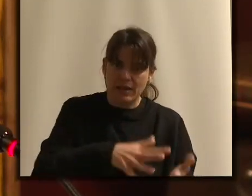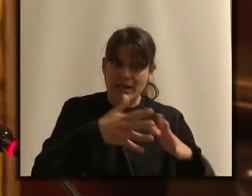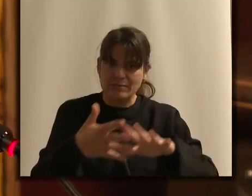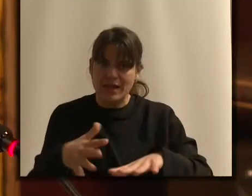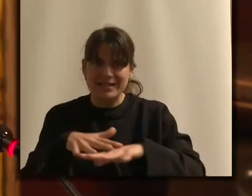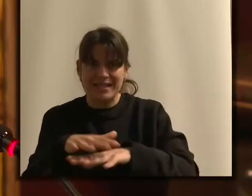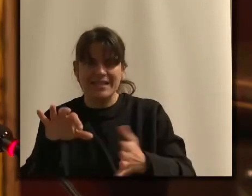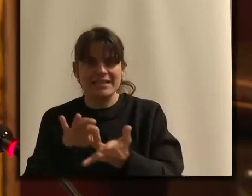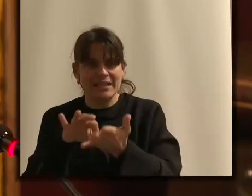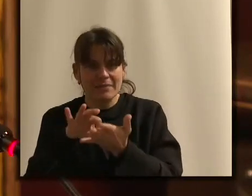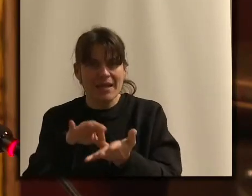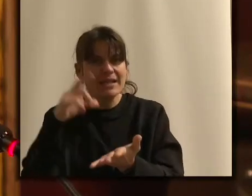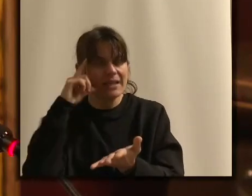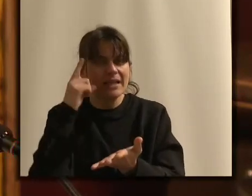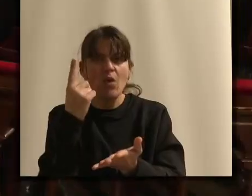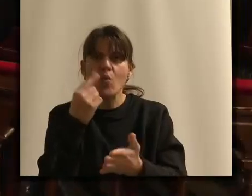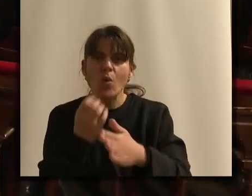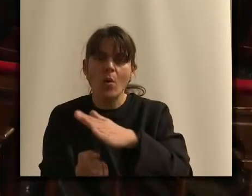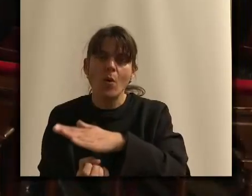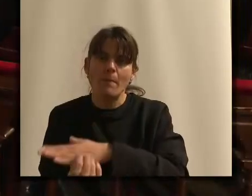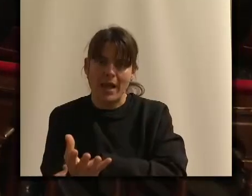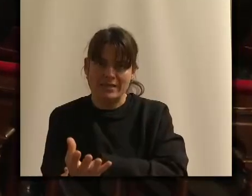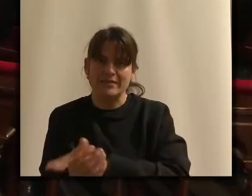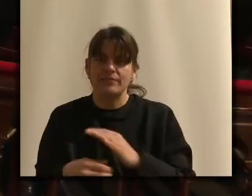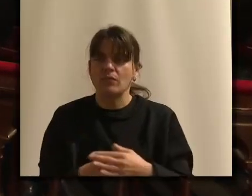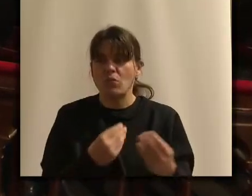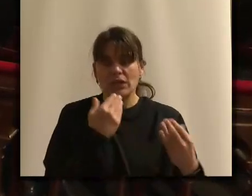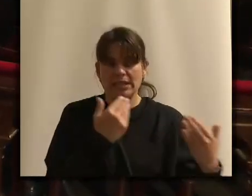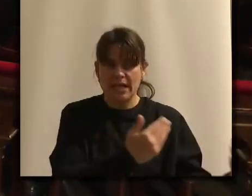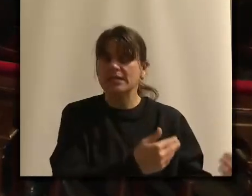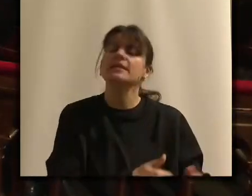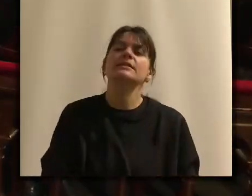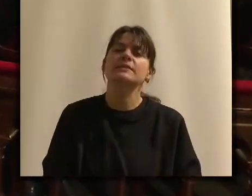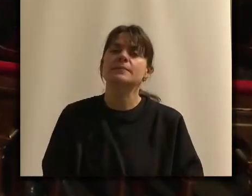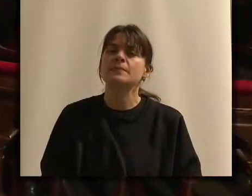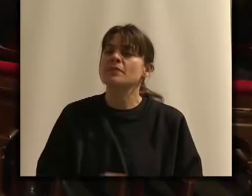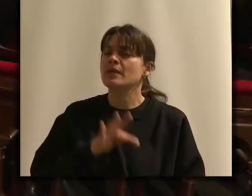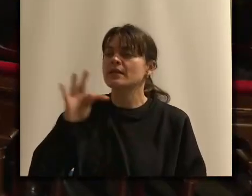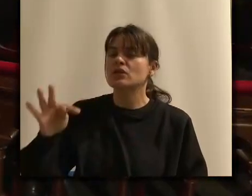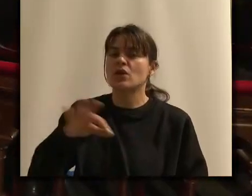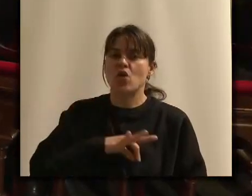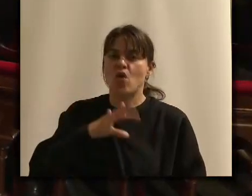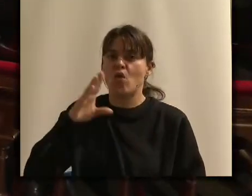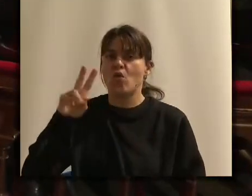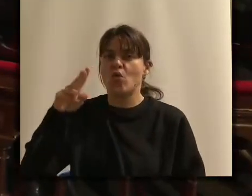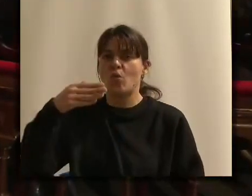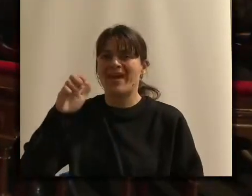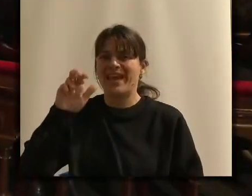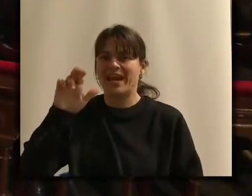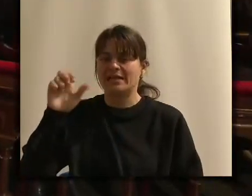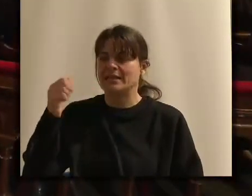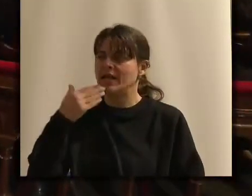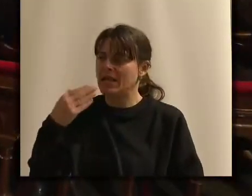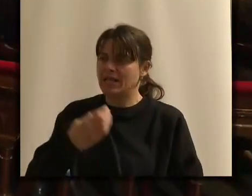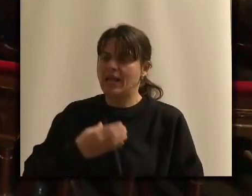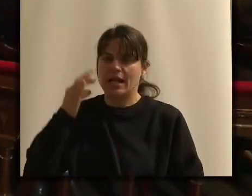serveis el proper 1 de maig. Moltes gràcies. Senyor Comeres. Gràcies, alcaldessa, i